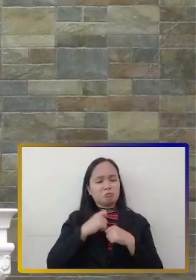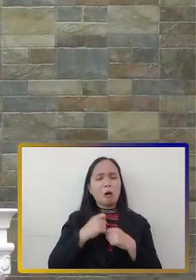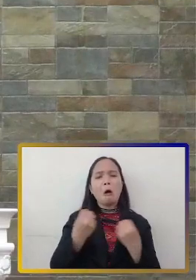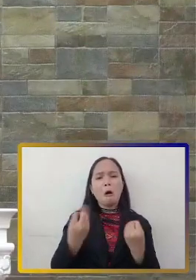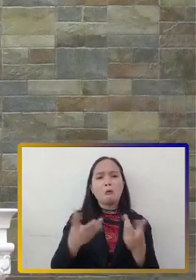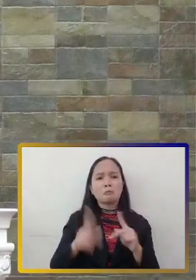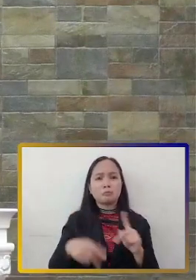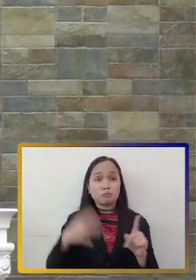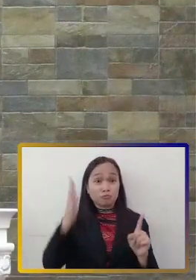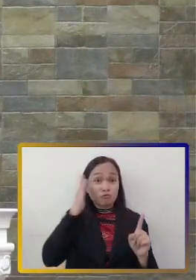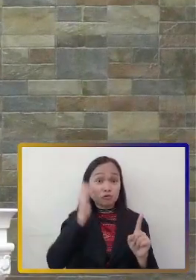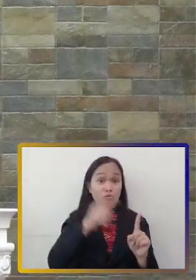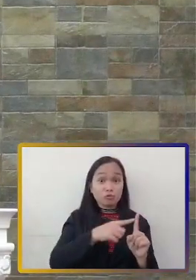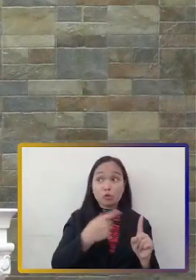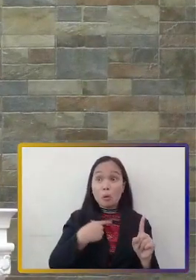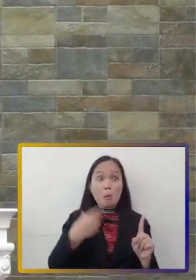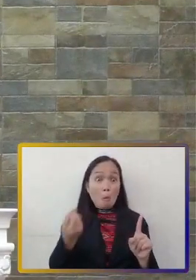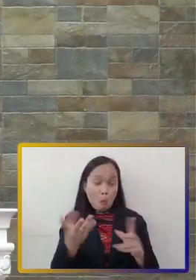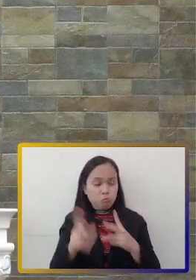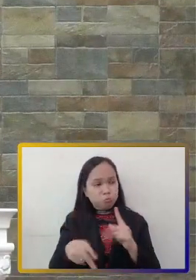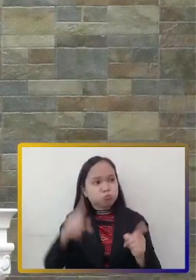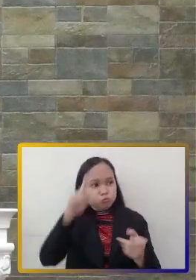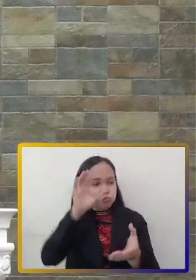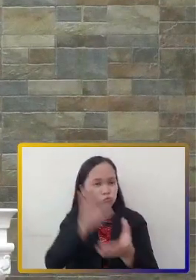Alam mo, kahit ako ganito, pero maraming bilib sa akin.